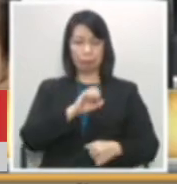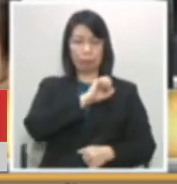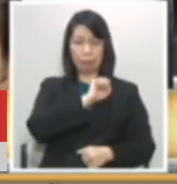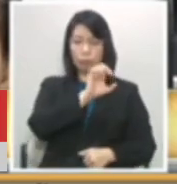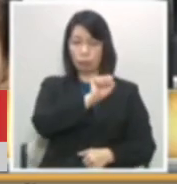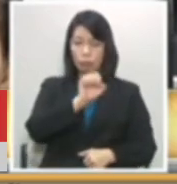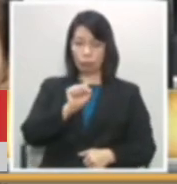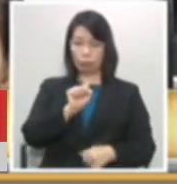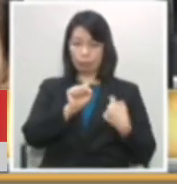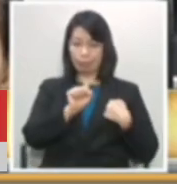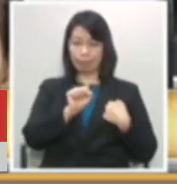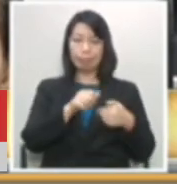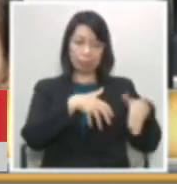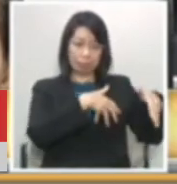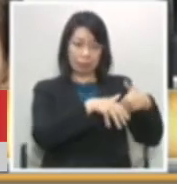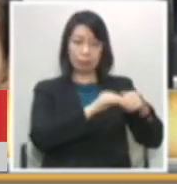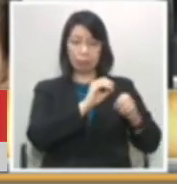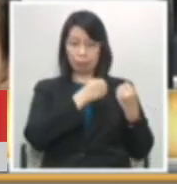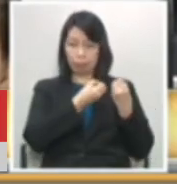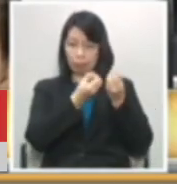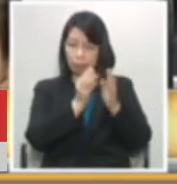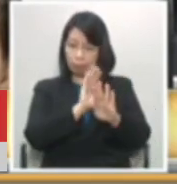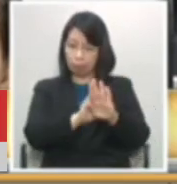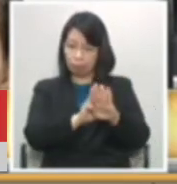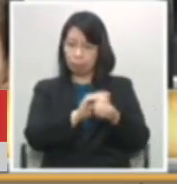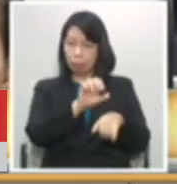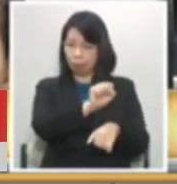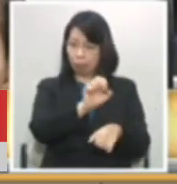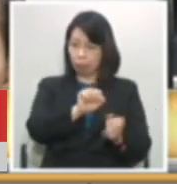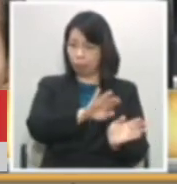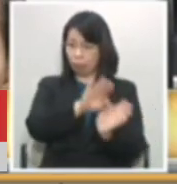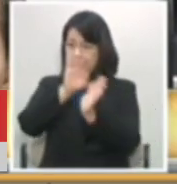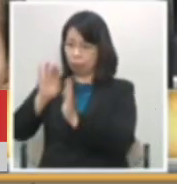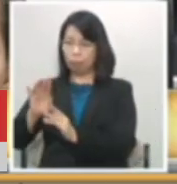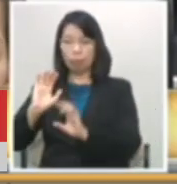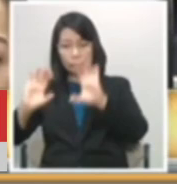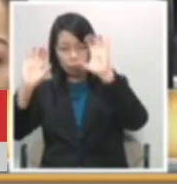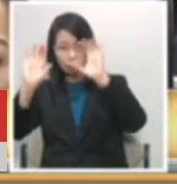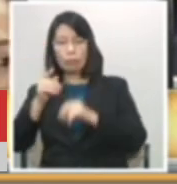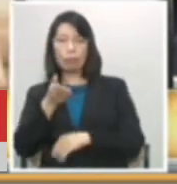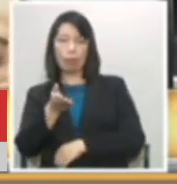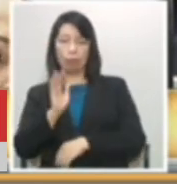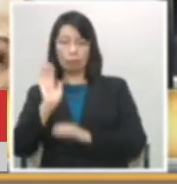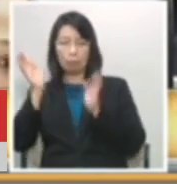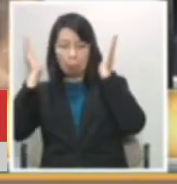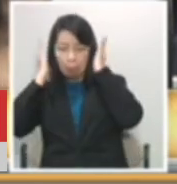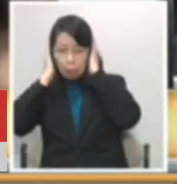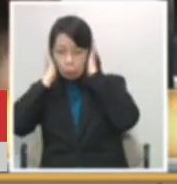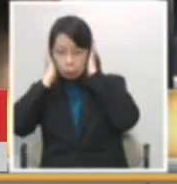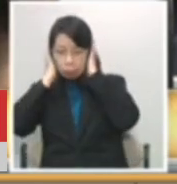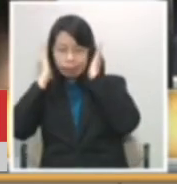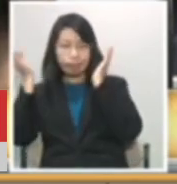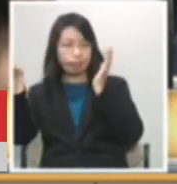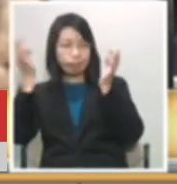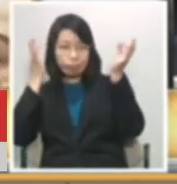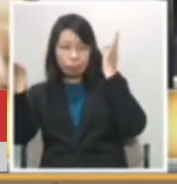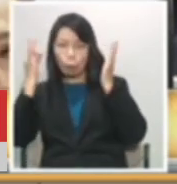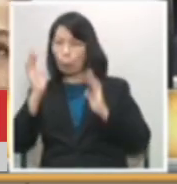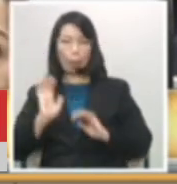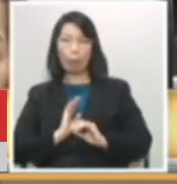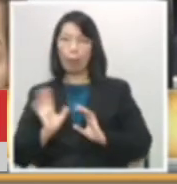าเพื่อที่ส่งต่อถึงรัฐบาลต่อไปถ้าท่านปิดหูท่านต่อต้านท่านไม่รับฟังแ